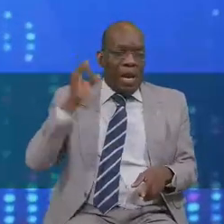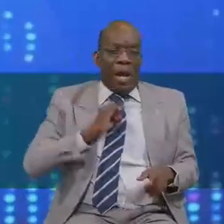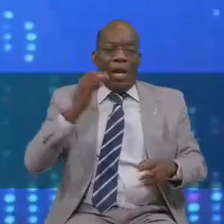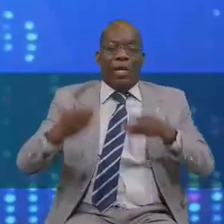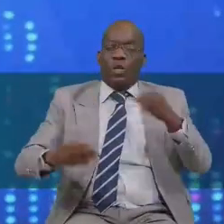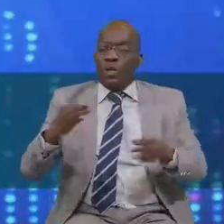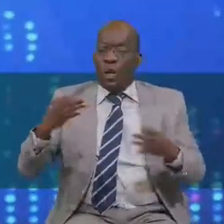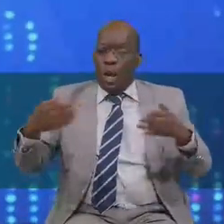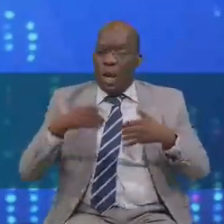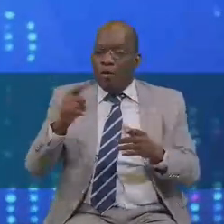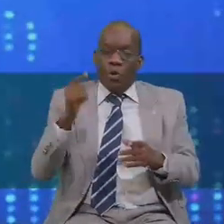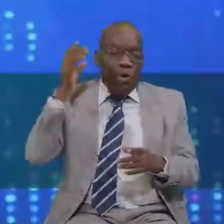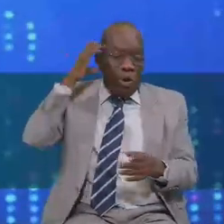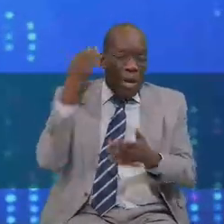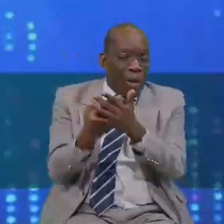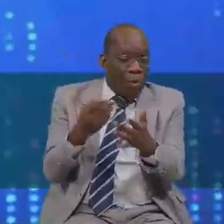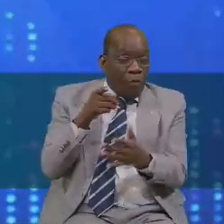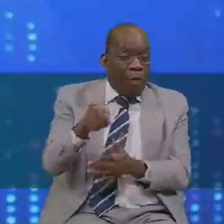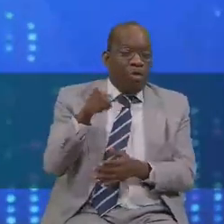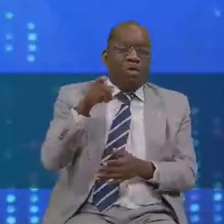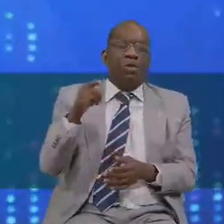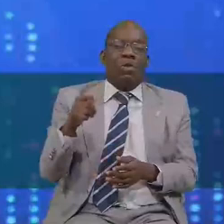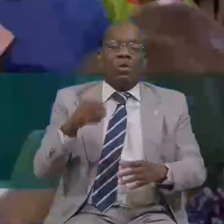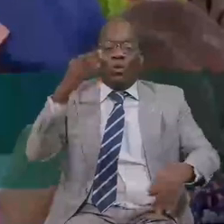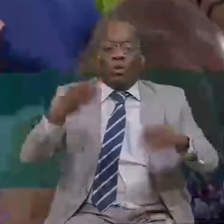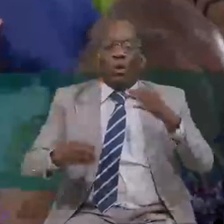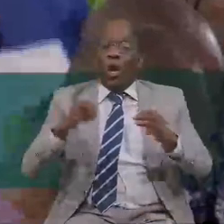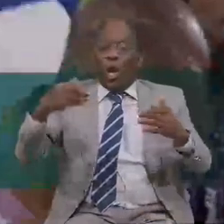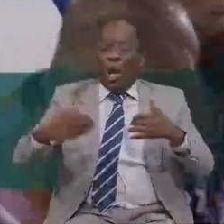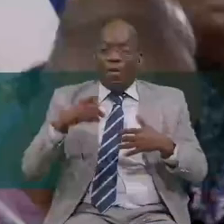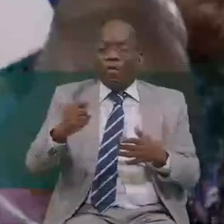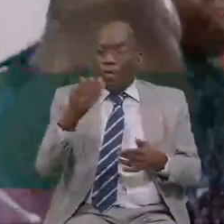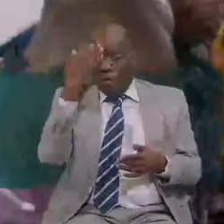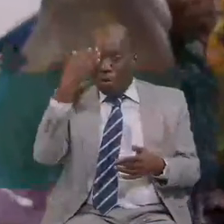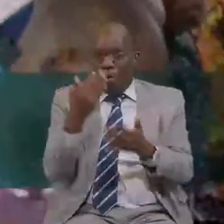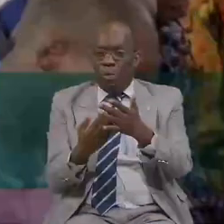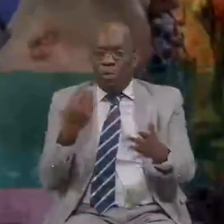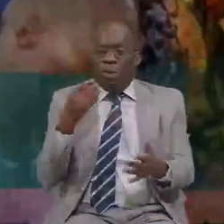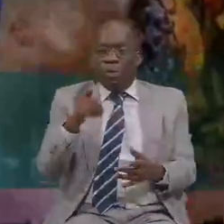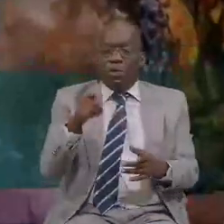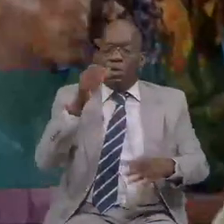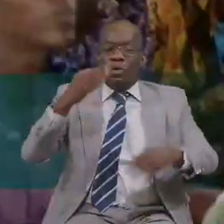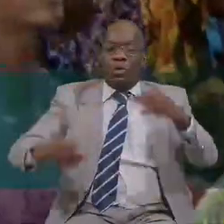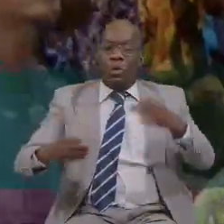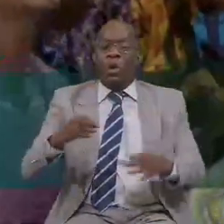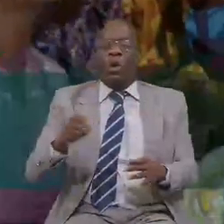avant de juger? Est-ce que tu as su avant de juger? Ou bien